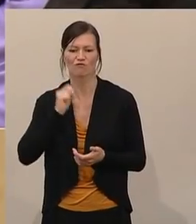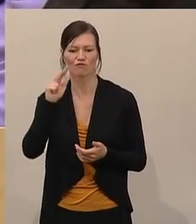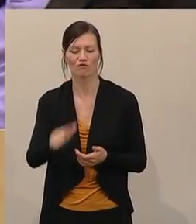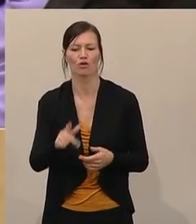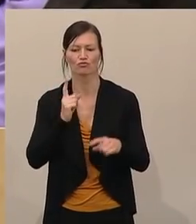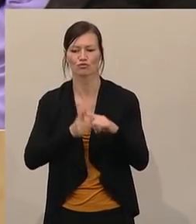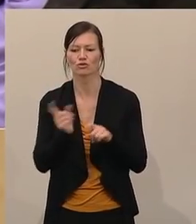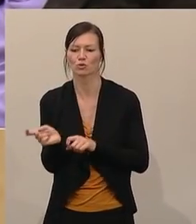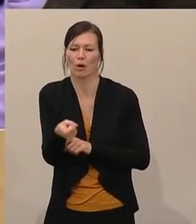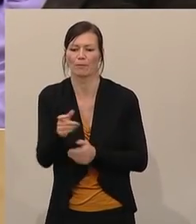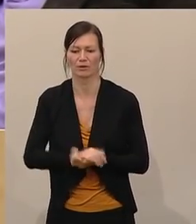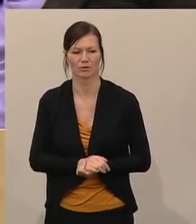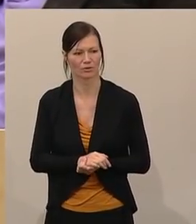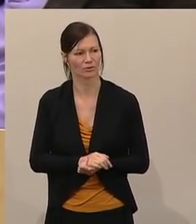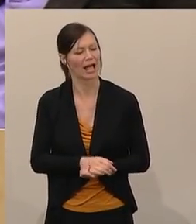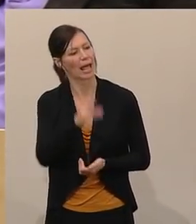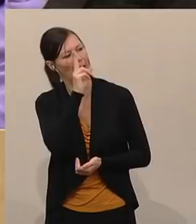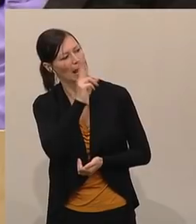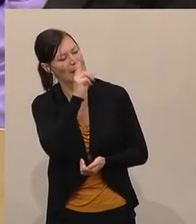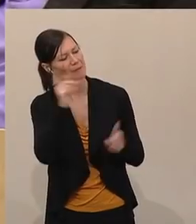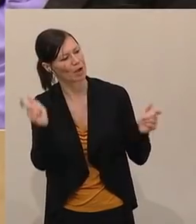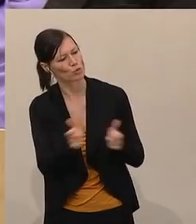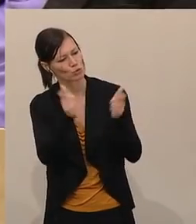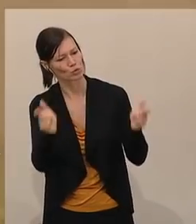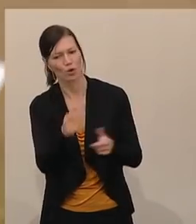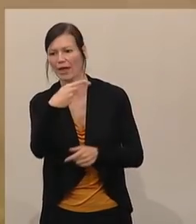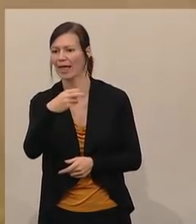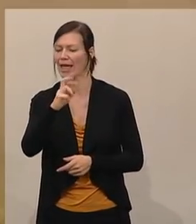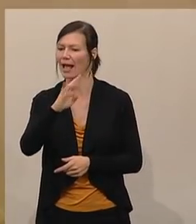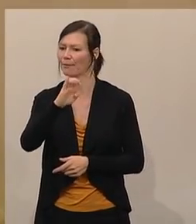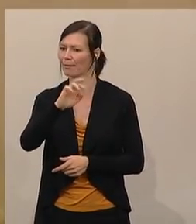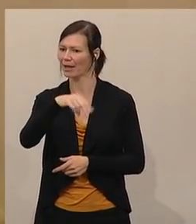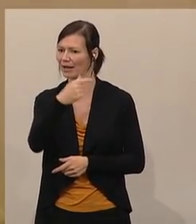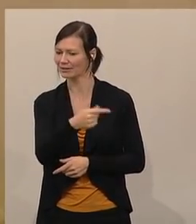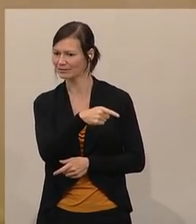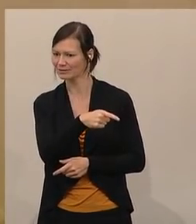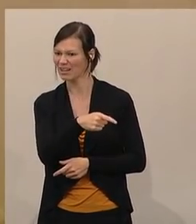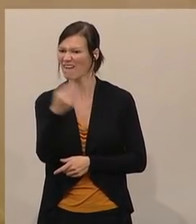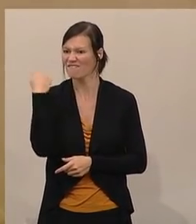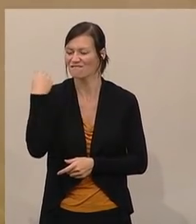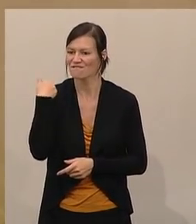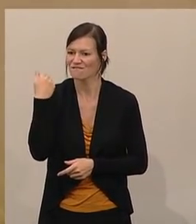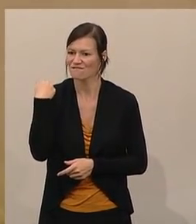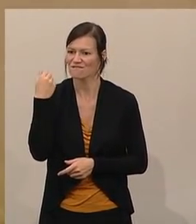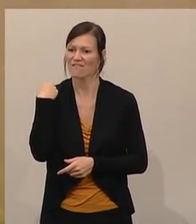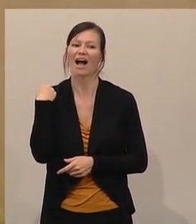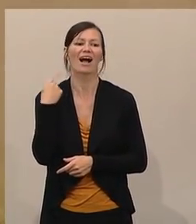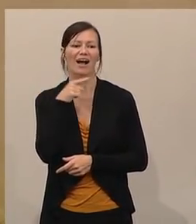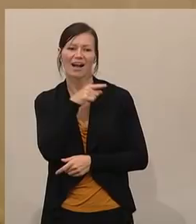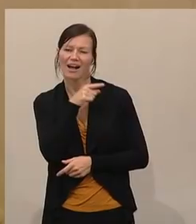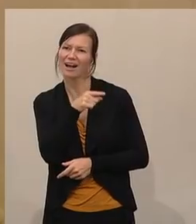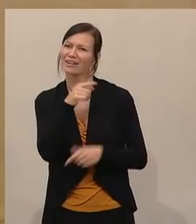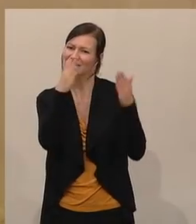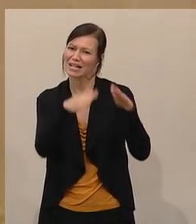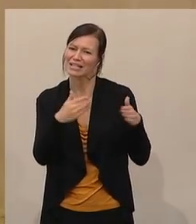Lieber Cousin Herbert, was waren wir als Familie doch einigermaßen stolz auf dich, als du im Dezember angelobt wurdest.